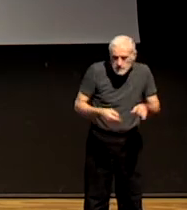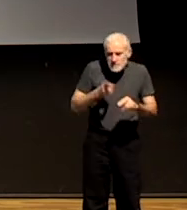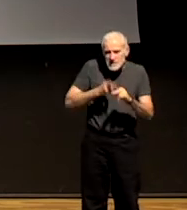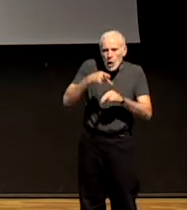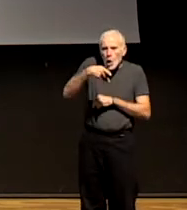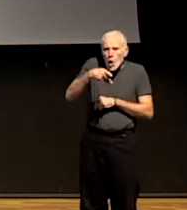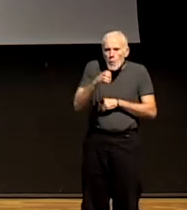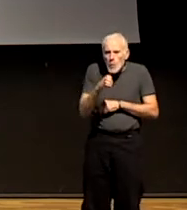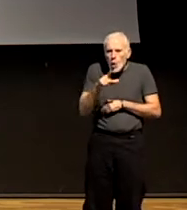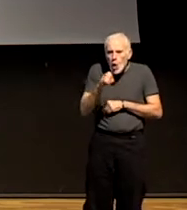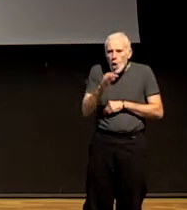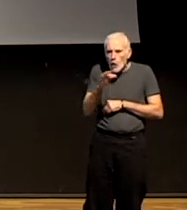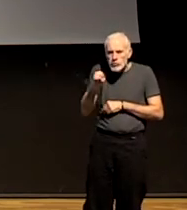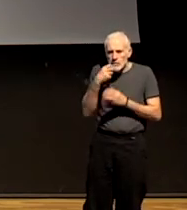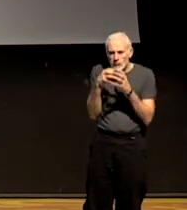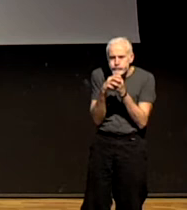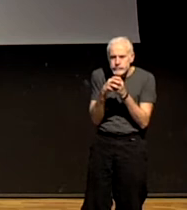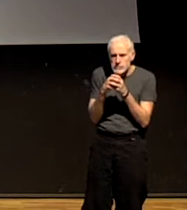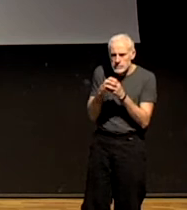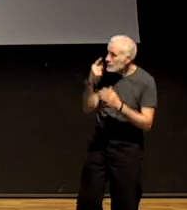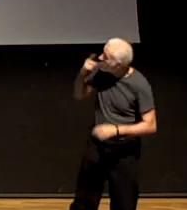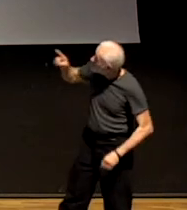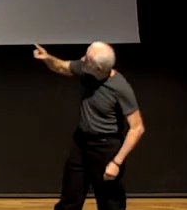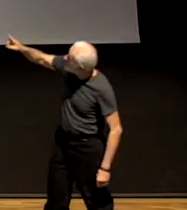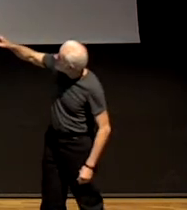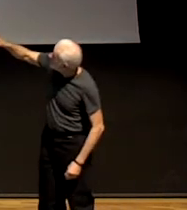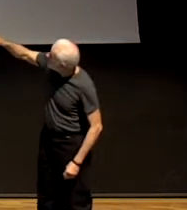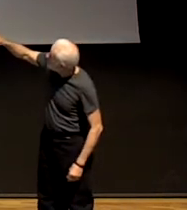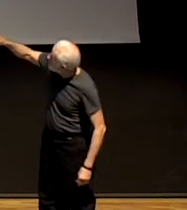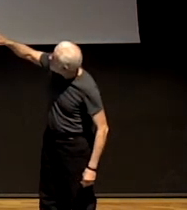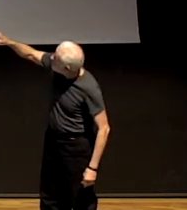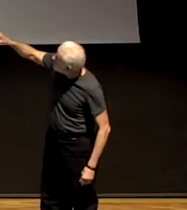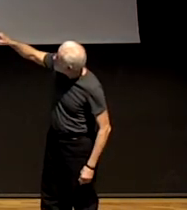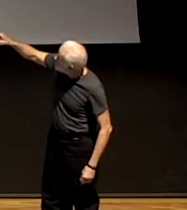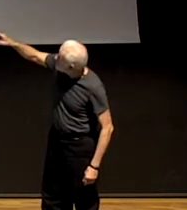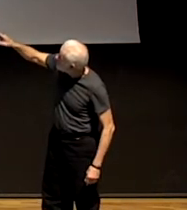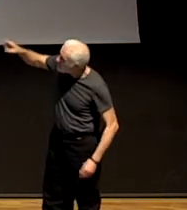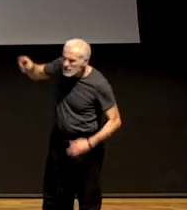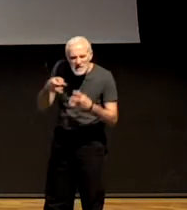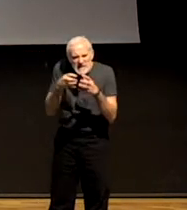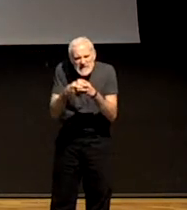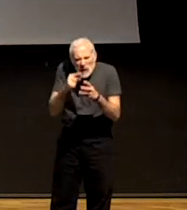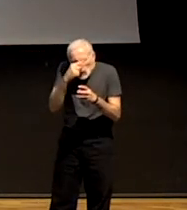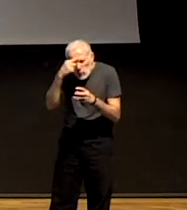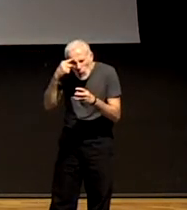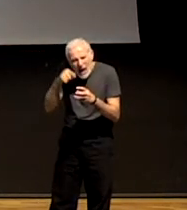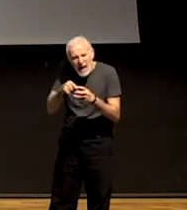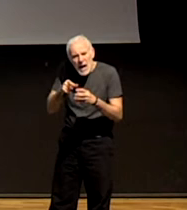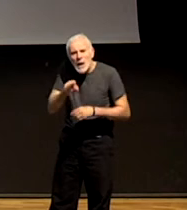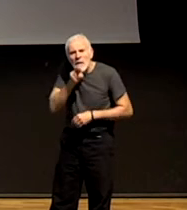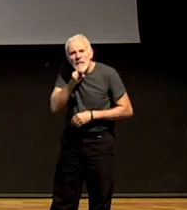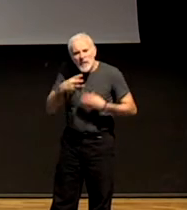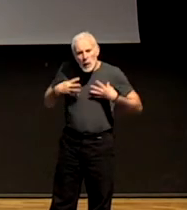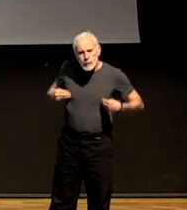pelote de chouettes effraies ce qui est noir et bien dense ici en fait ce sont les poils des micromammifères un des rongeurs